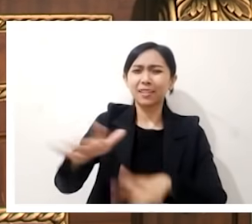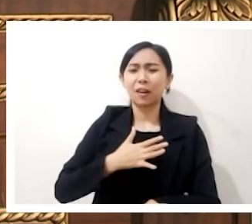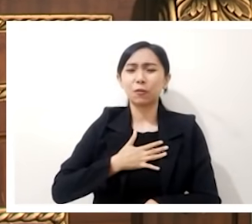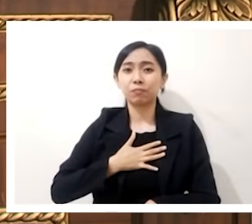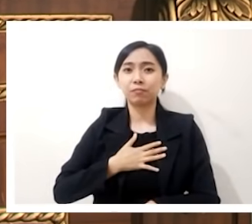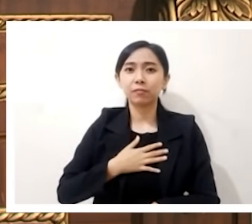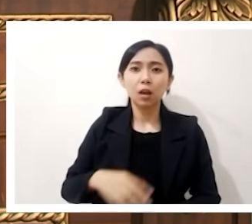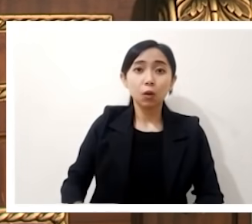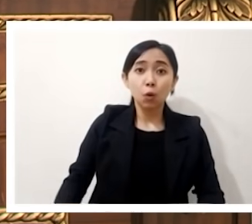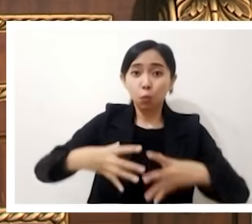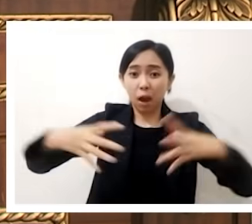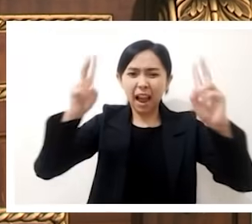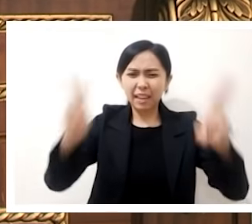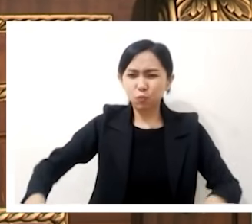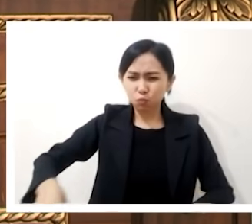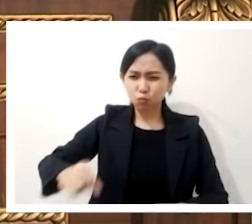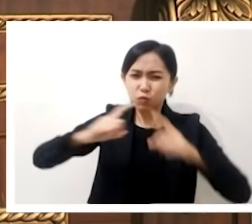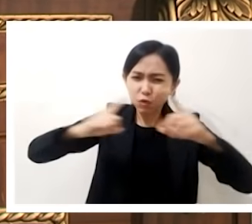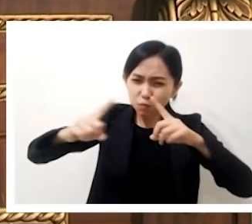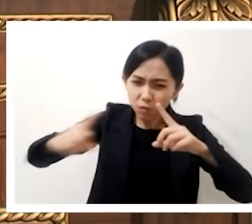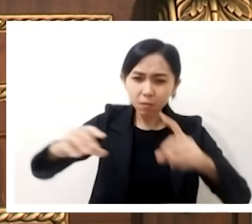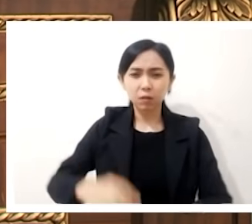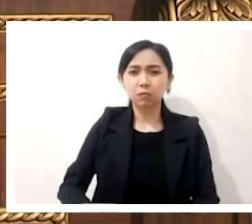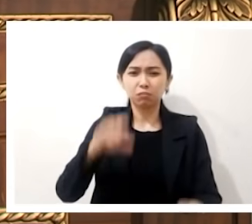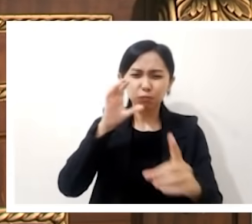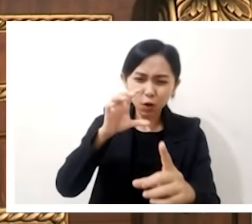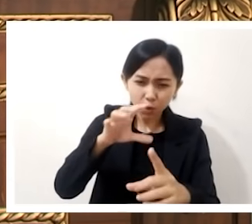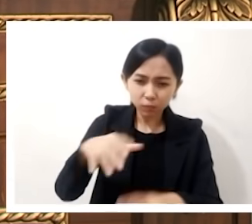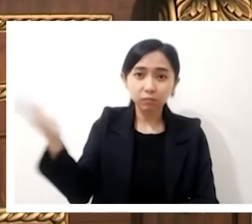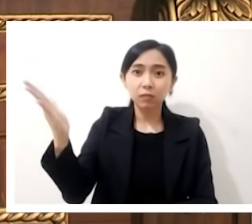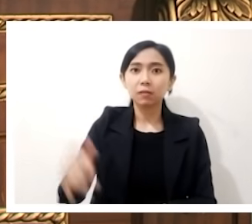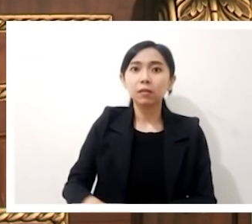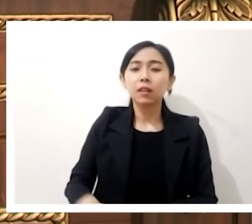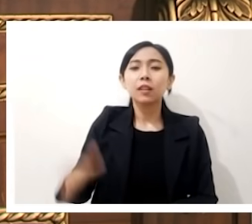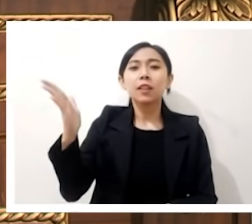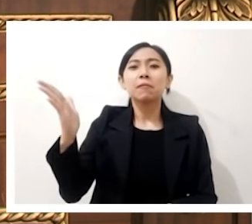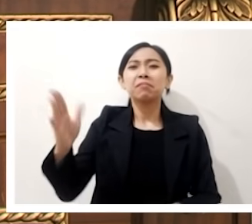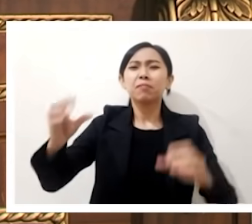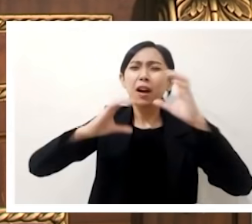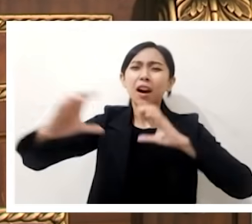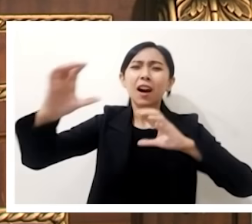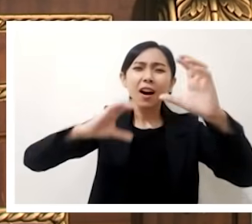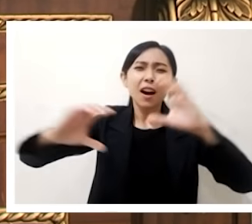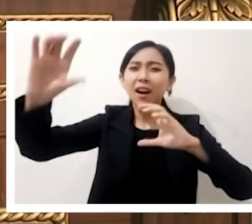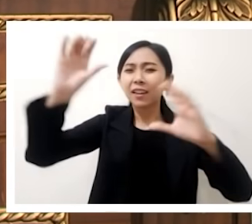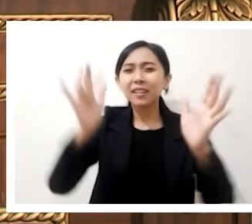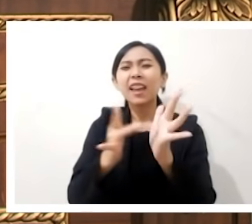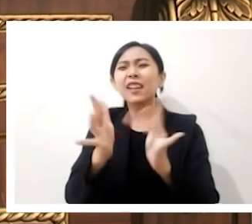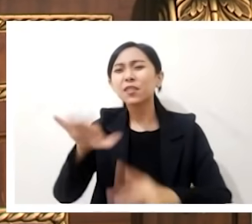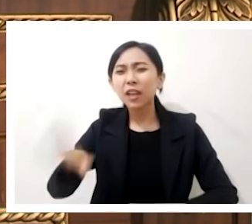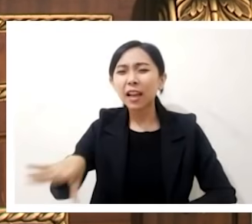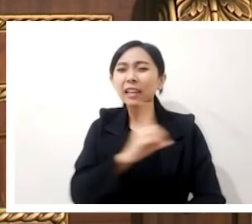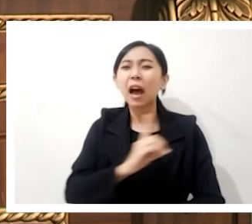aku." Banyak orang yang menegurnya supaya ia diam, namun semakin keras ia berseru, "Anak